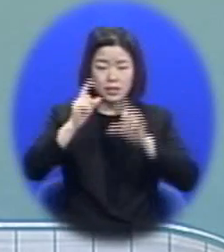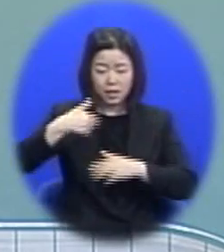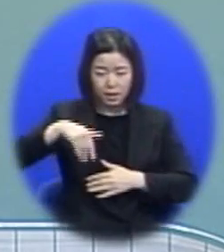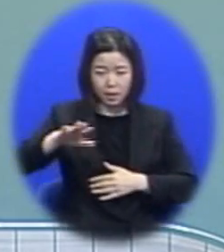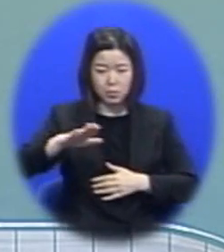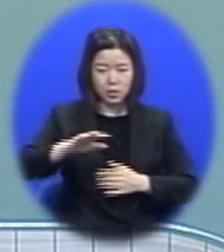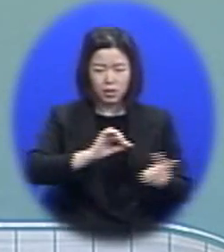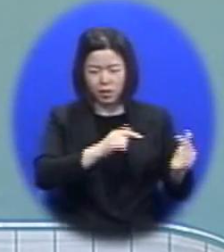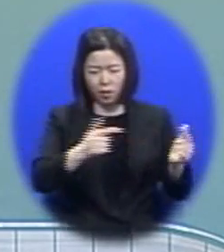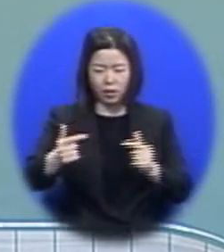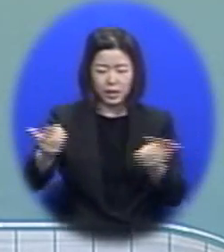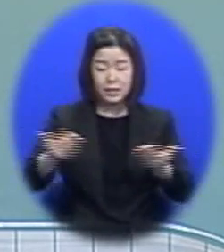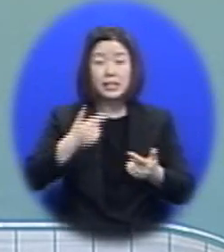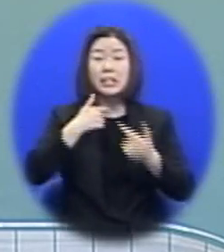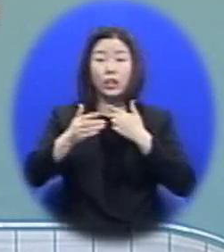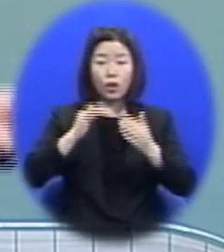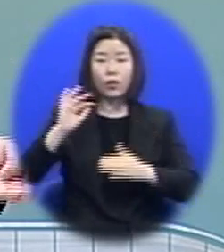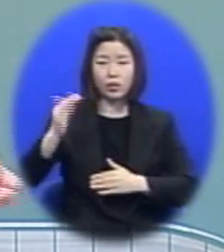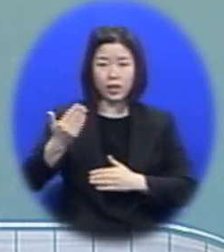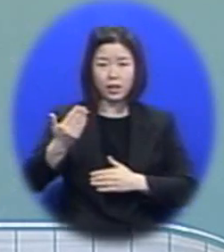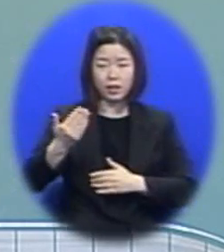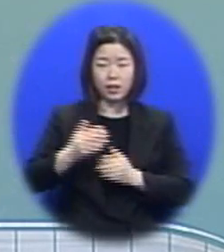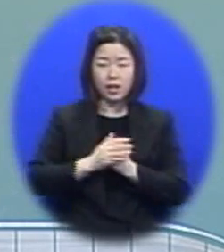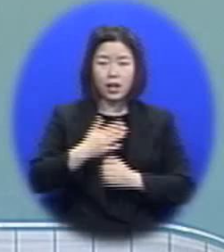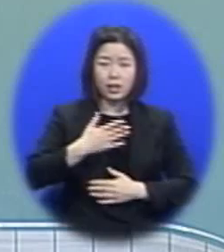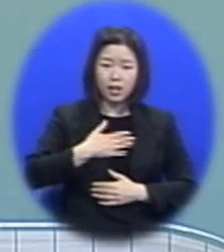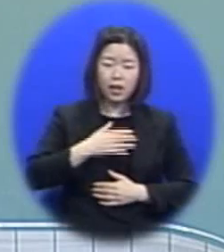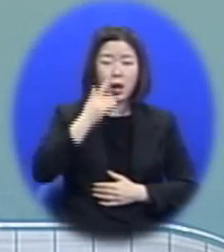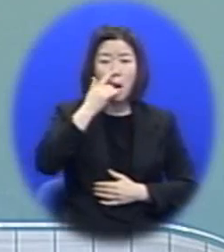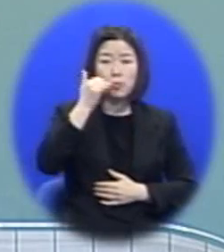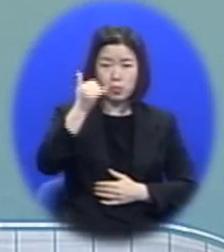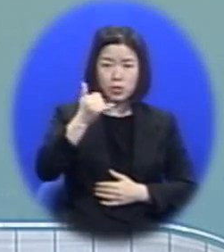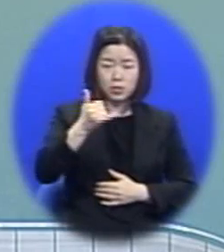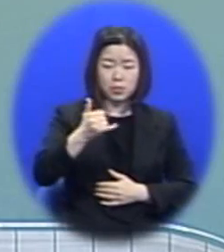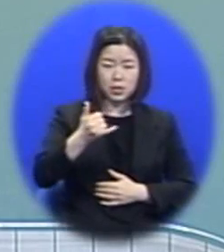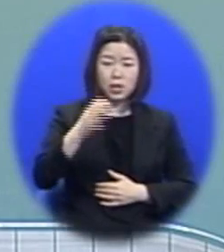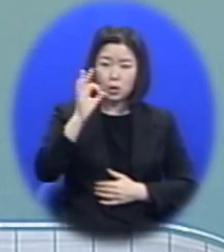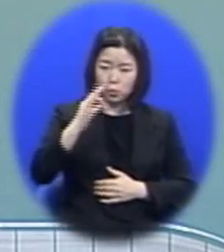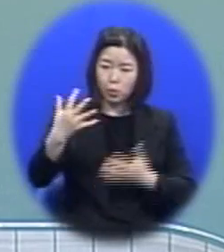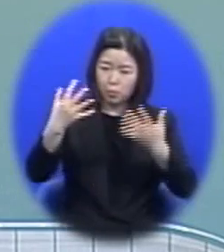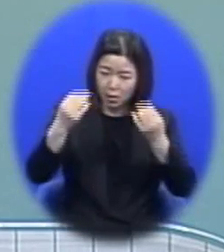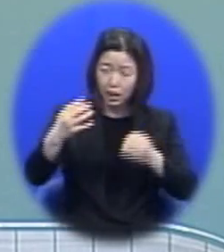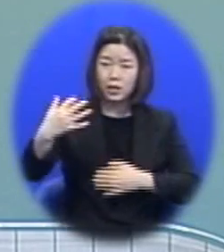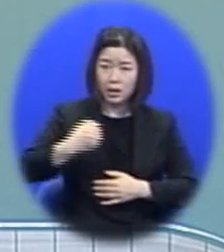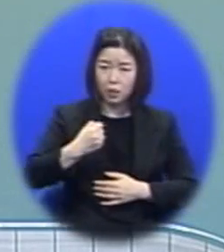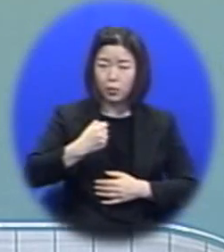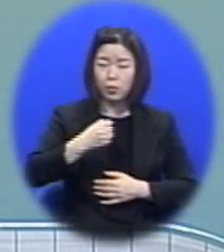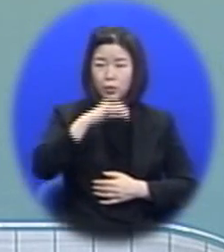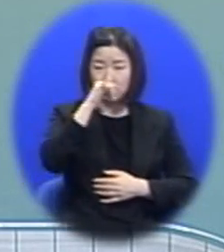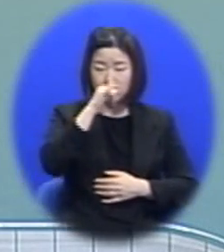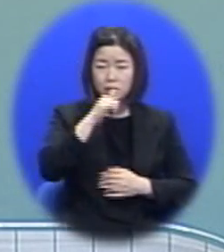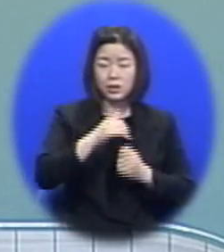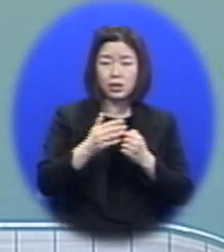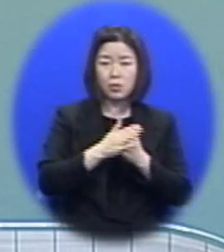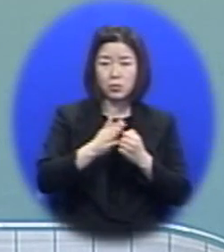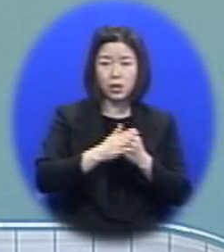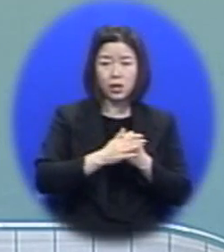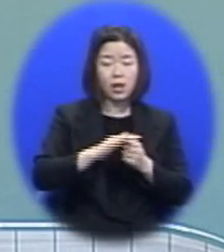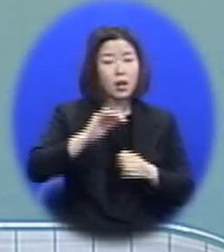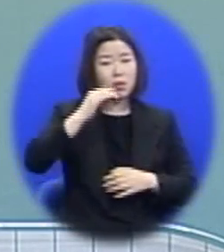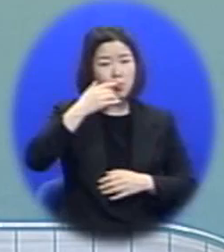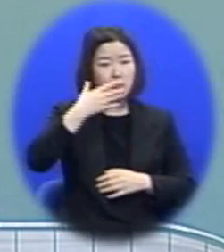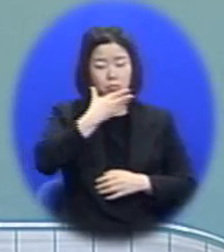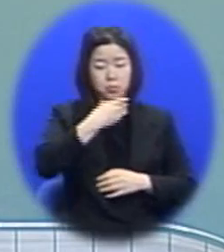됩니다 우리 엄마 아빠가 모든게 다 있어서 행복한 것도 아니고 어 뭐 어려움이 없어서 행복한 것도 아니고